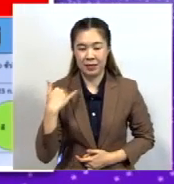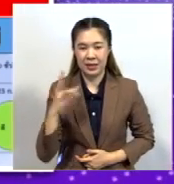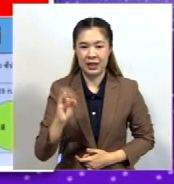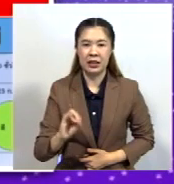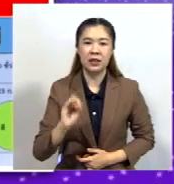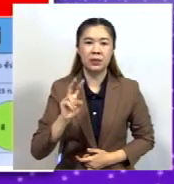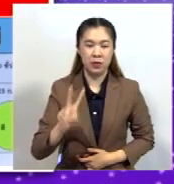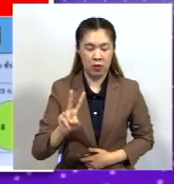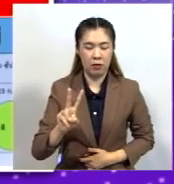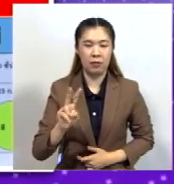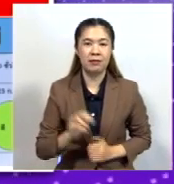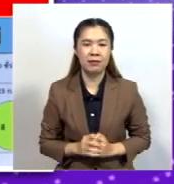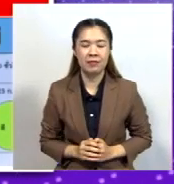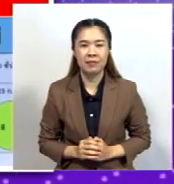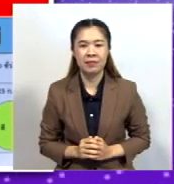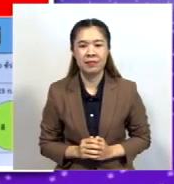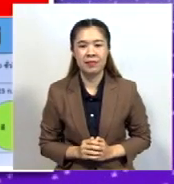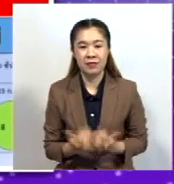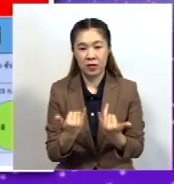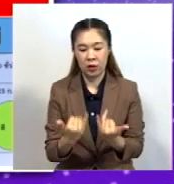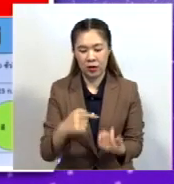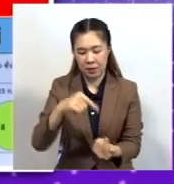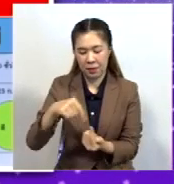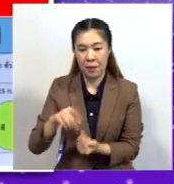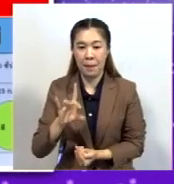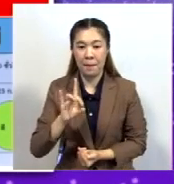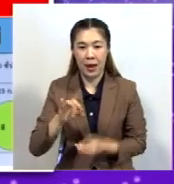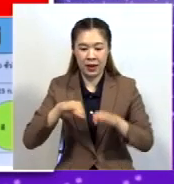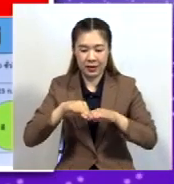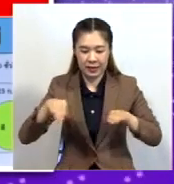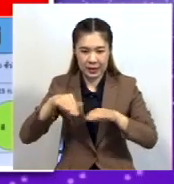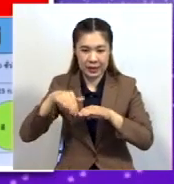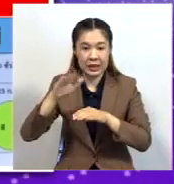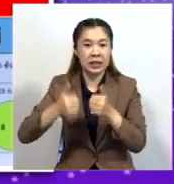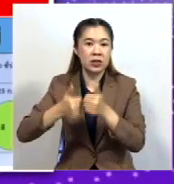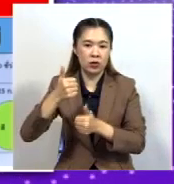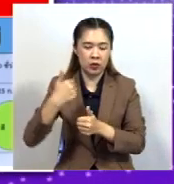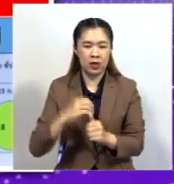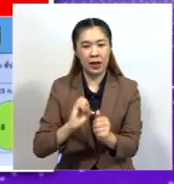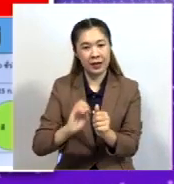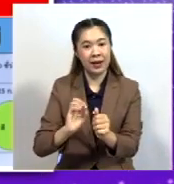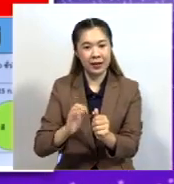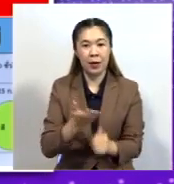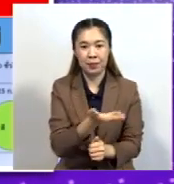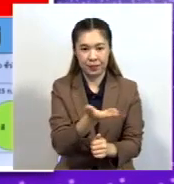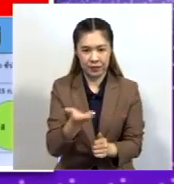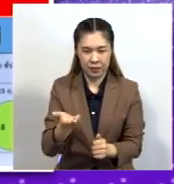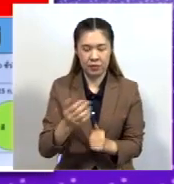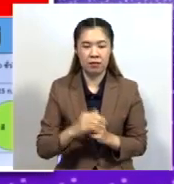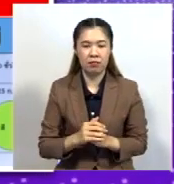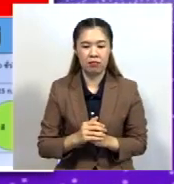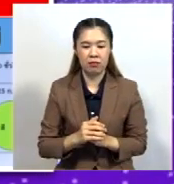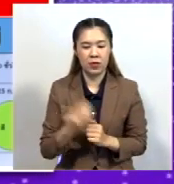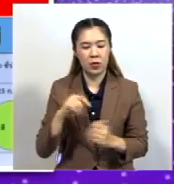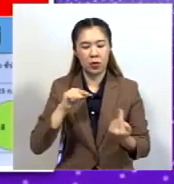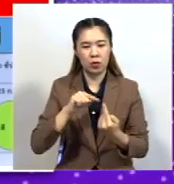ไมโครกรัมต่อลูกบาศก์เมตรนะคะอันนี้เป็น8พื้นที่ที่ค่าฝุ่นละอองสูงที่สุดนะคะก็แนะนำประชาชนในพื้นที่ว่าให้หลีกเลี่ยง